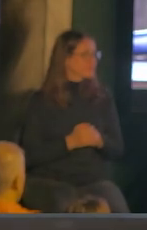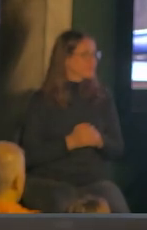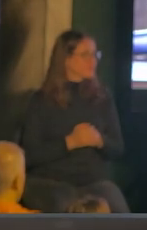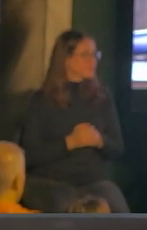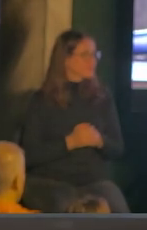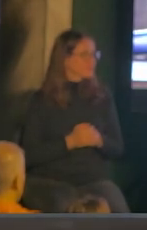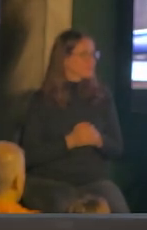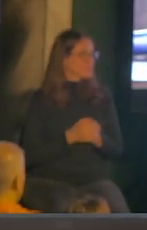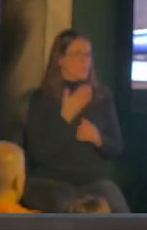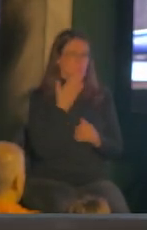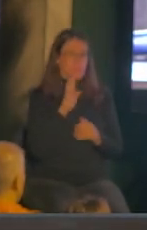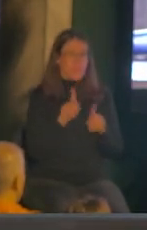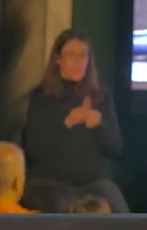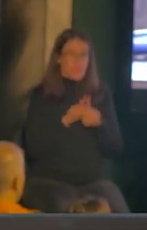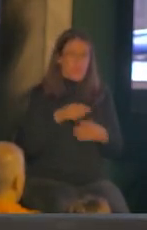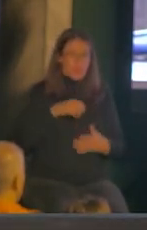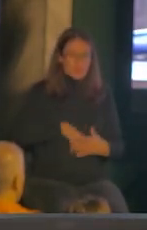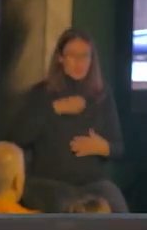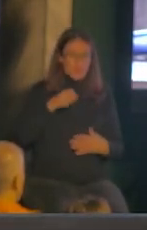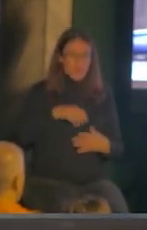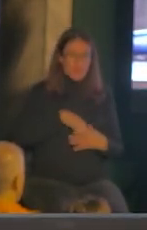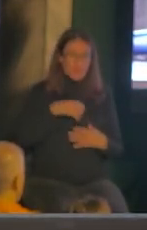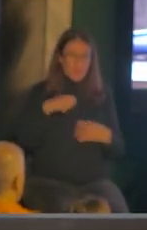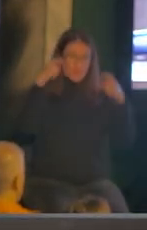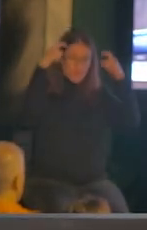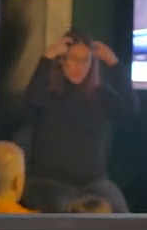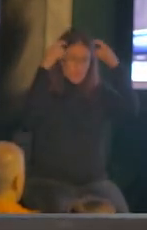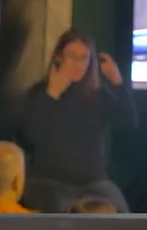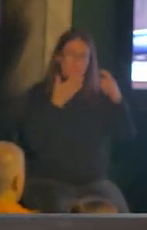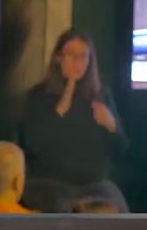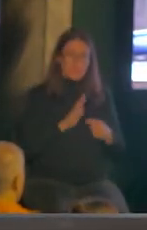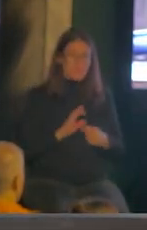Sembla el calaix del Doraemon, eh? Ho tinc tot aquí sota.